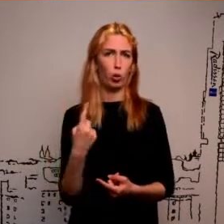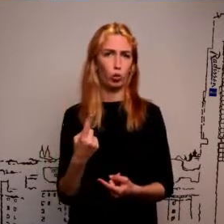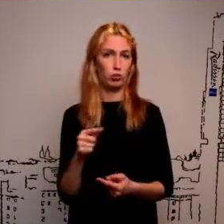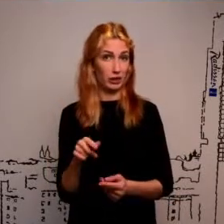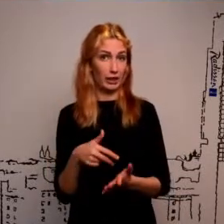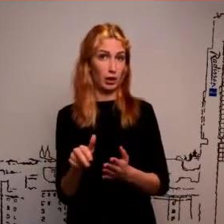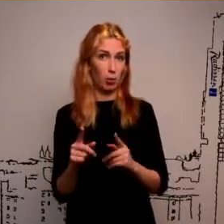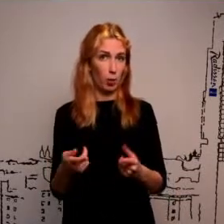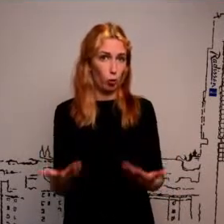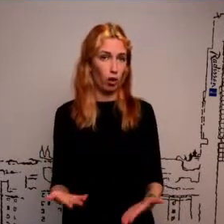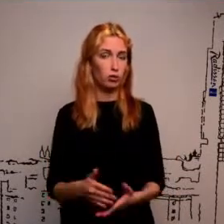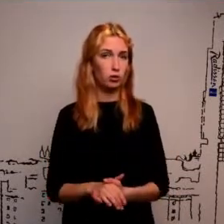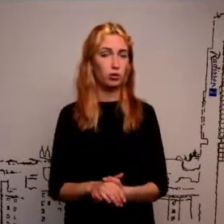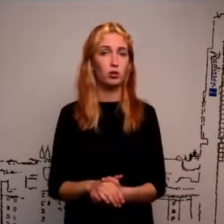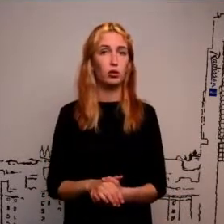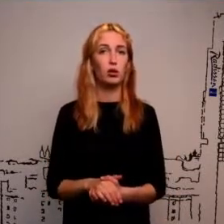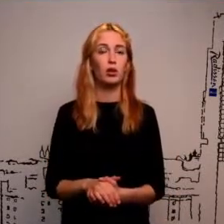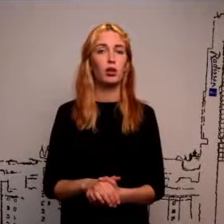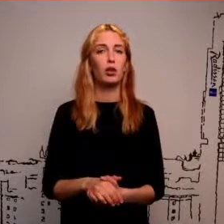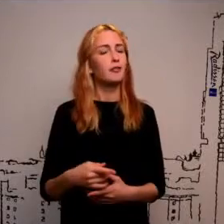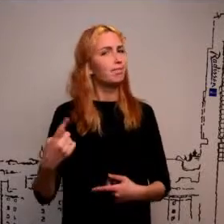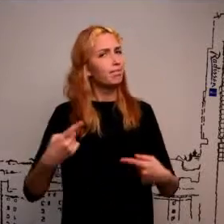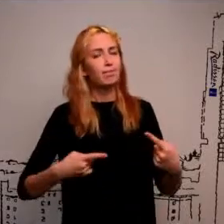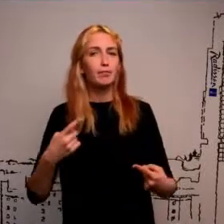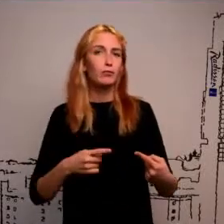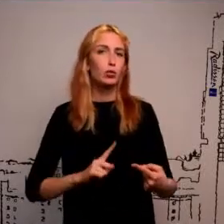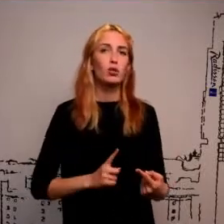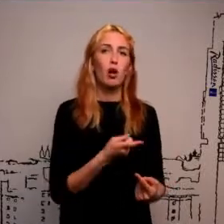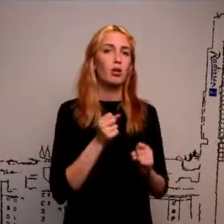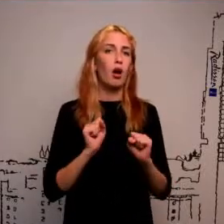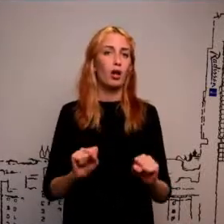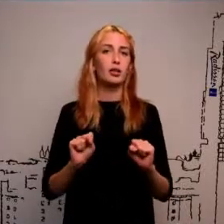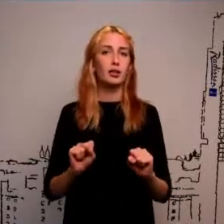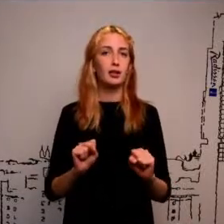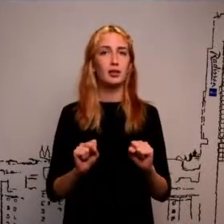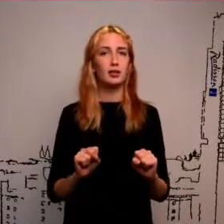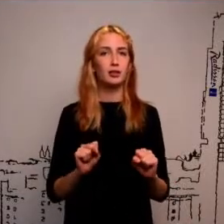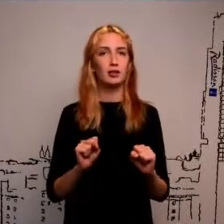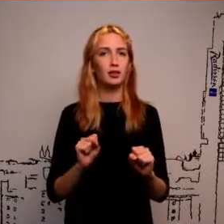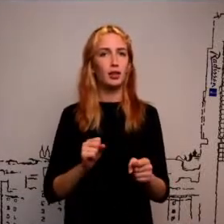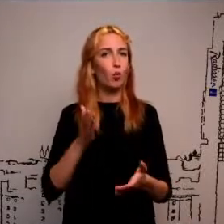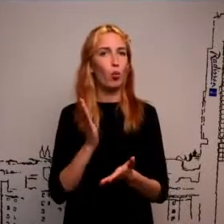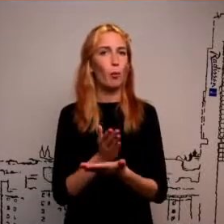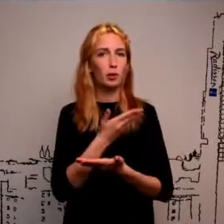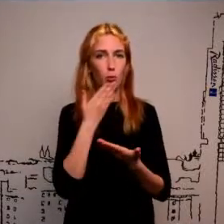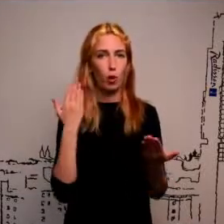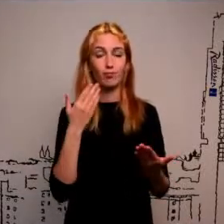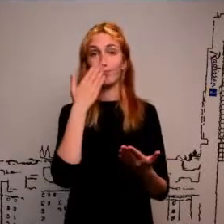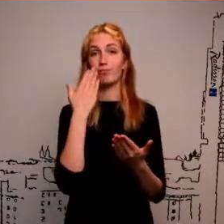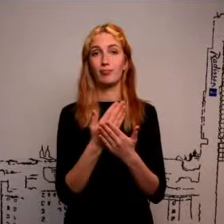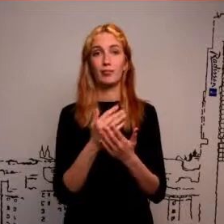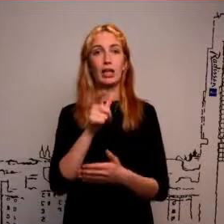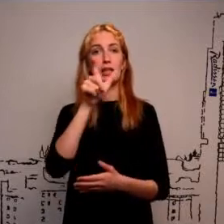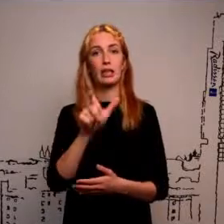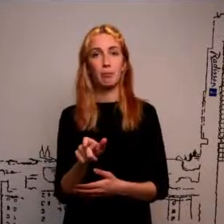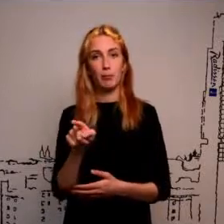käituda? Noh, ma võib-olla vaidleks vastu, et need sotsiaalsed garantiid sellisel juhul ei ole olemas, et on näite, kui inimene näiteks